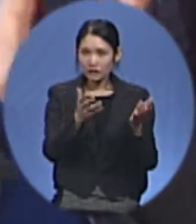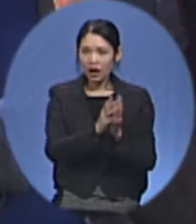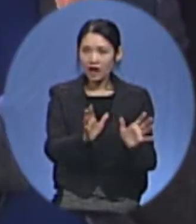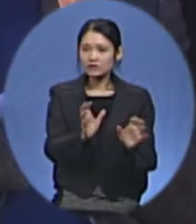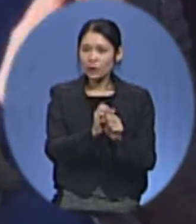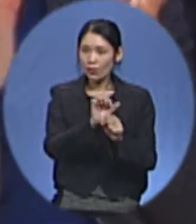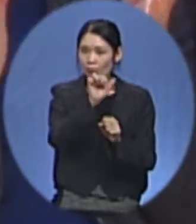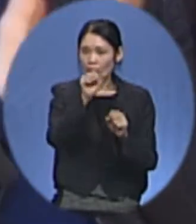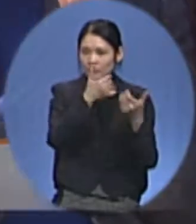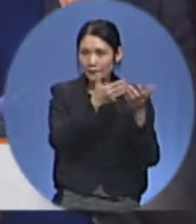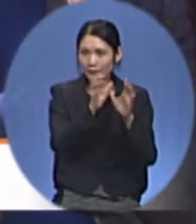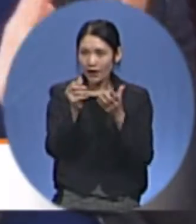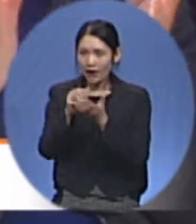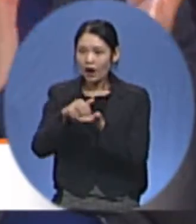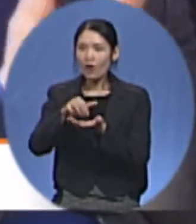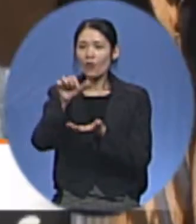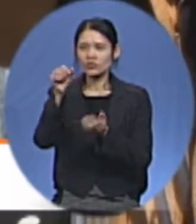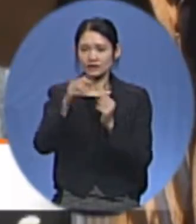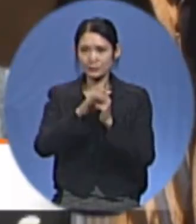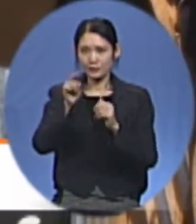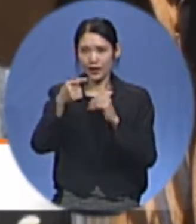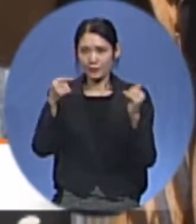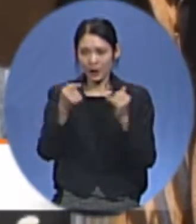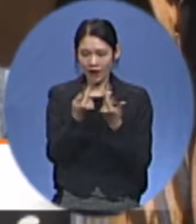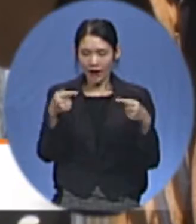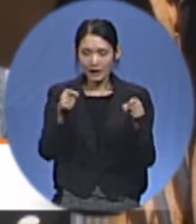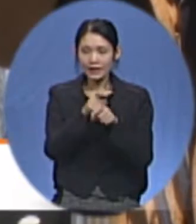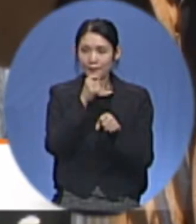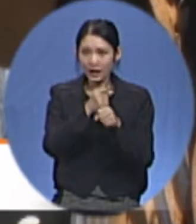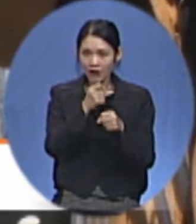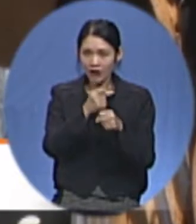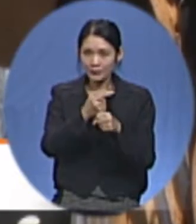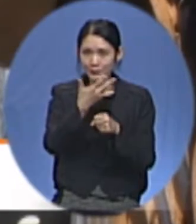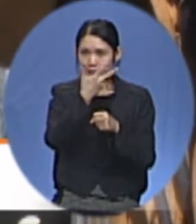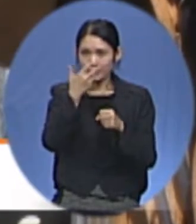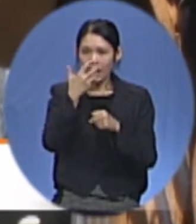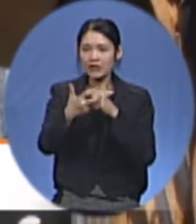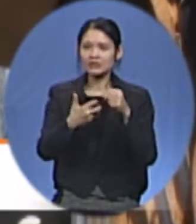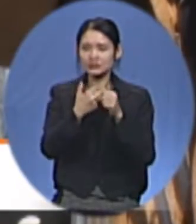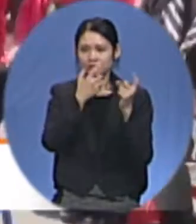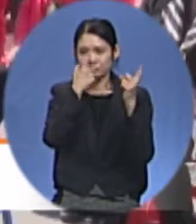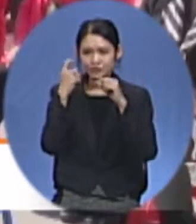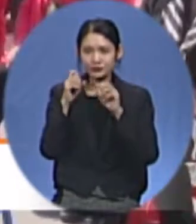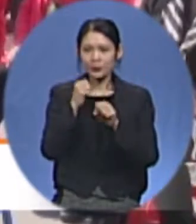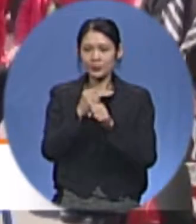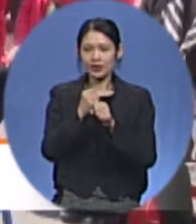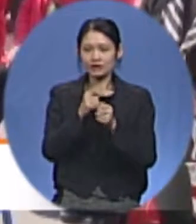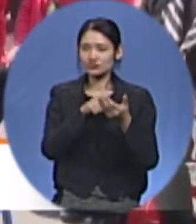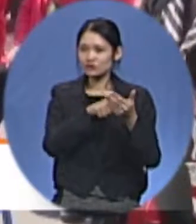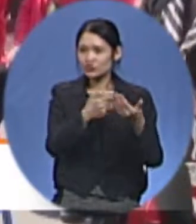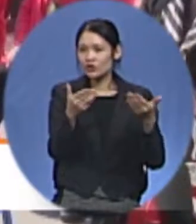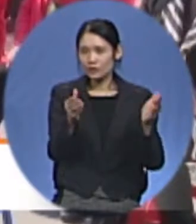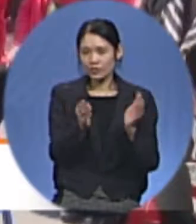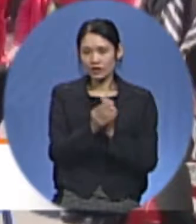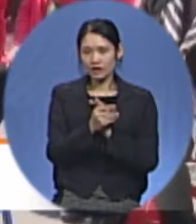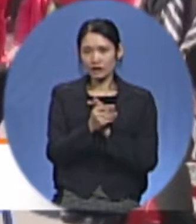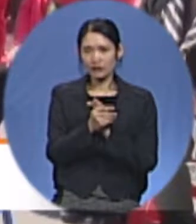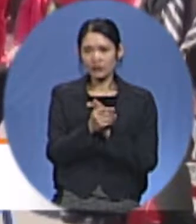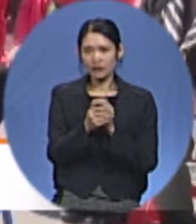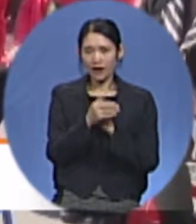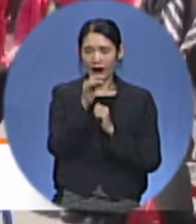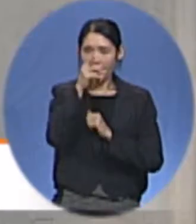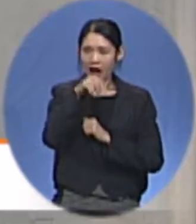단체와 각계인사 150여 명으로 구성된 고려인 강제이주 80주년 기념사업추진위원회는 출범 이후